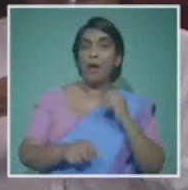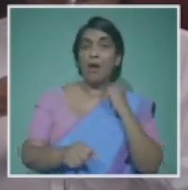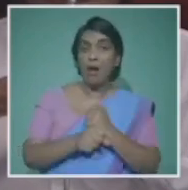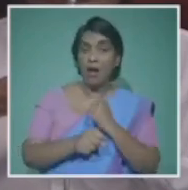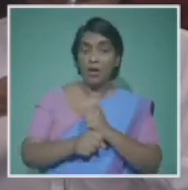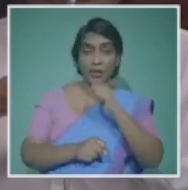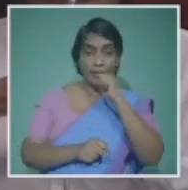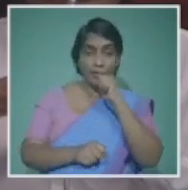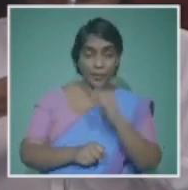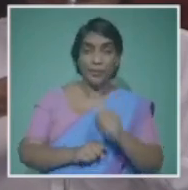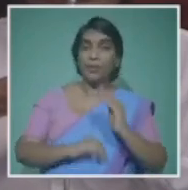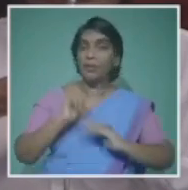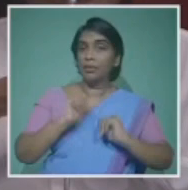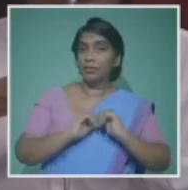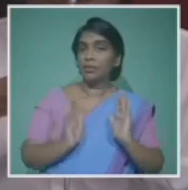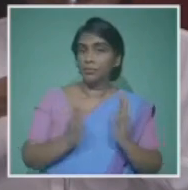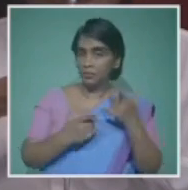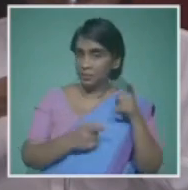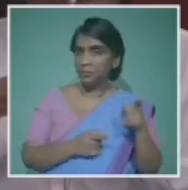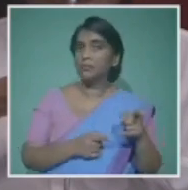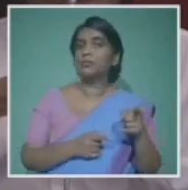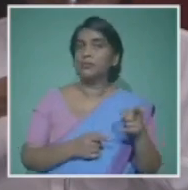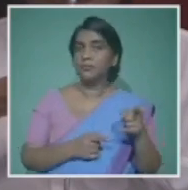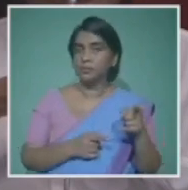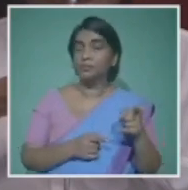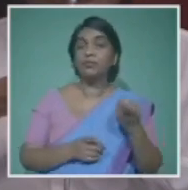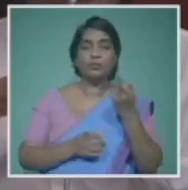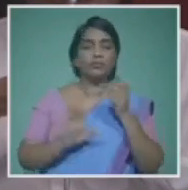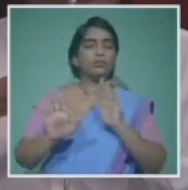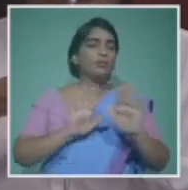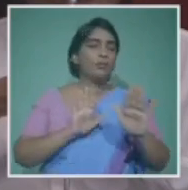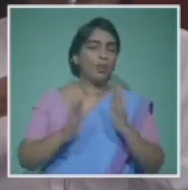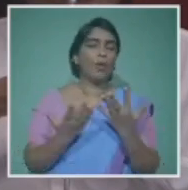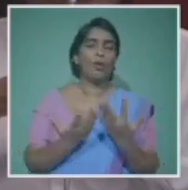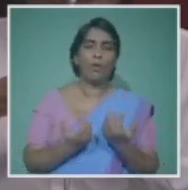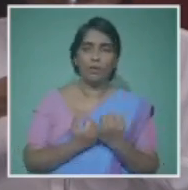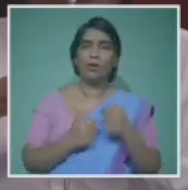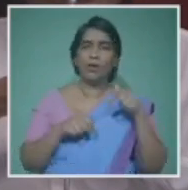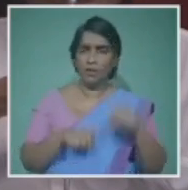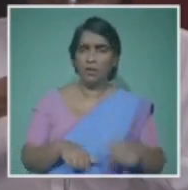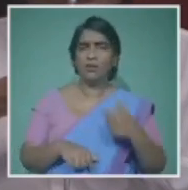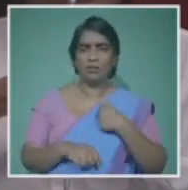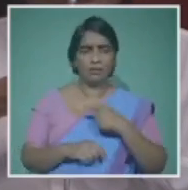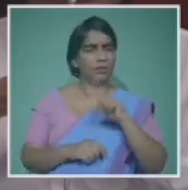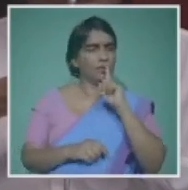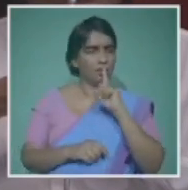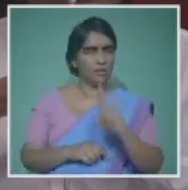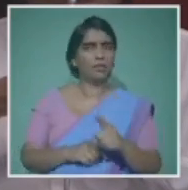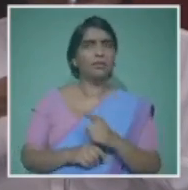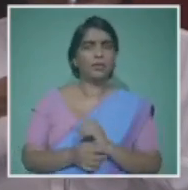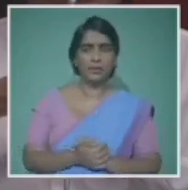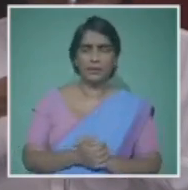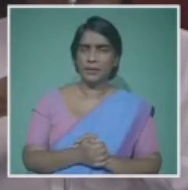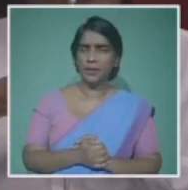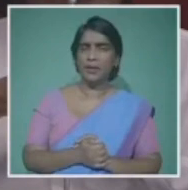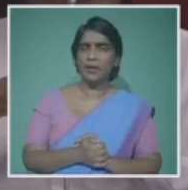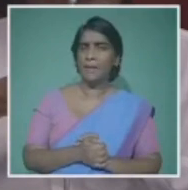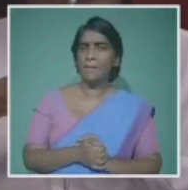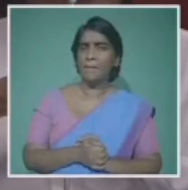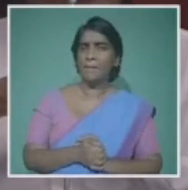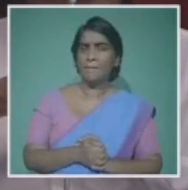khairnya kriyat pakai dam. Mila pahal ni ati eno. Dan mama handu ag public utilities commission ni